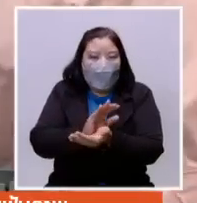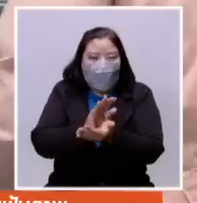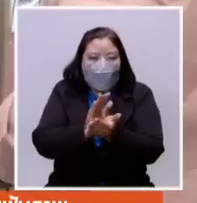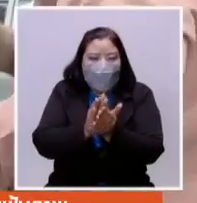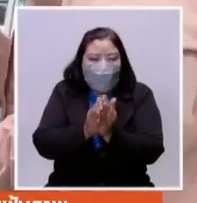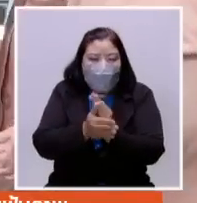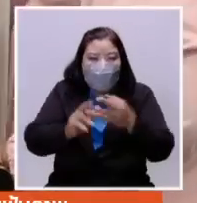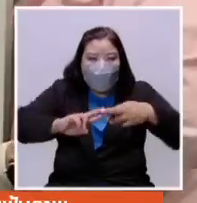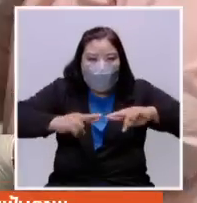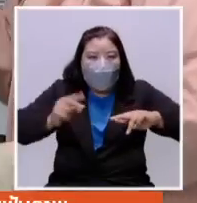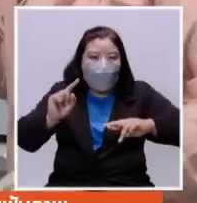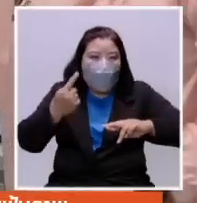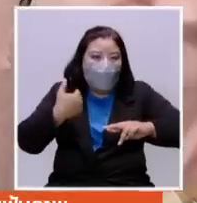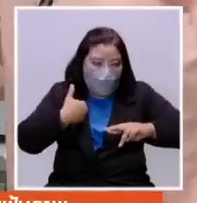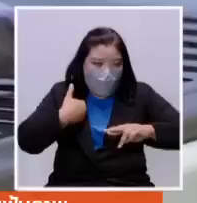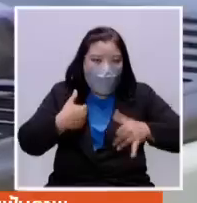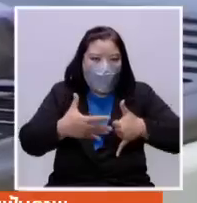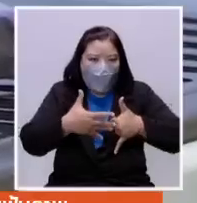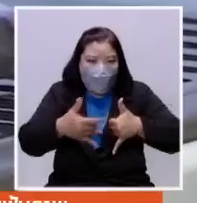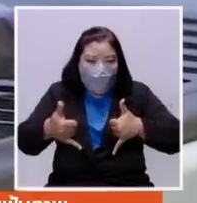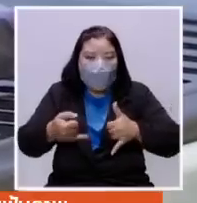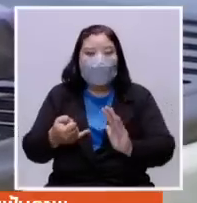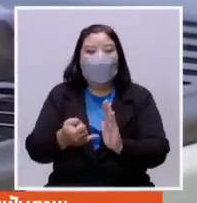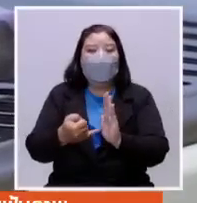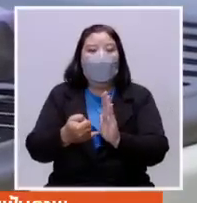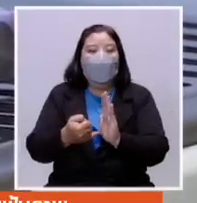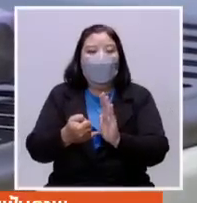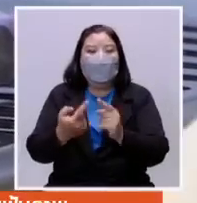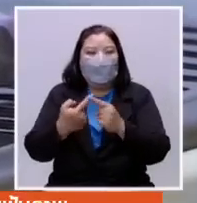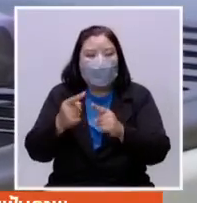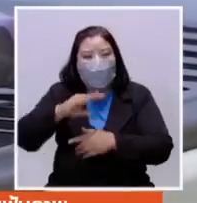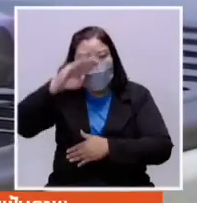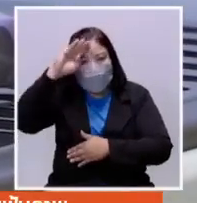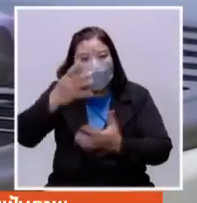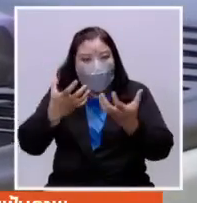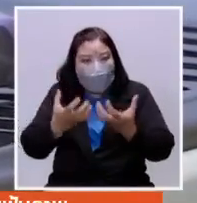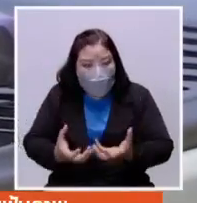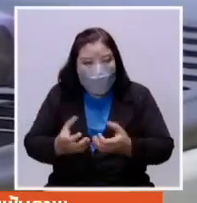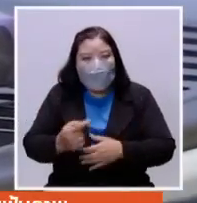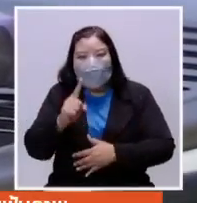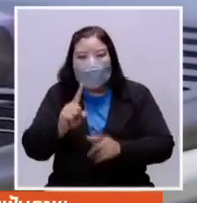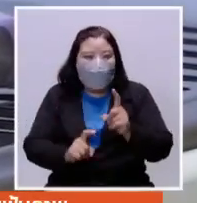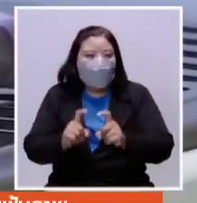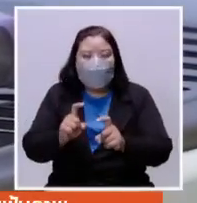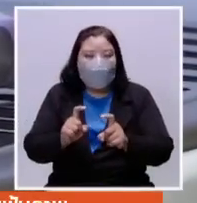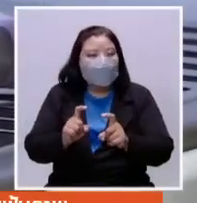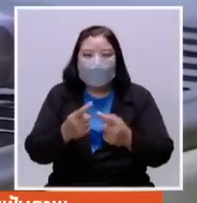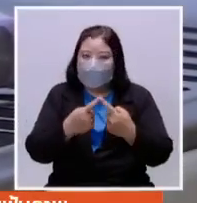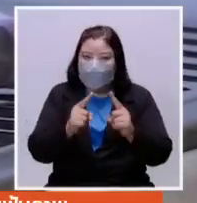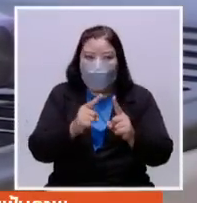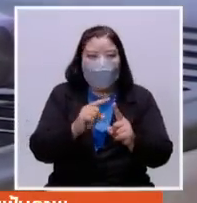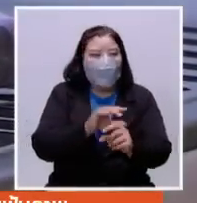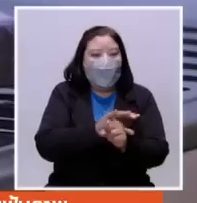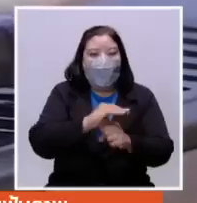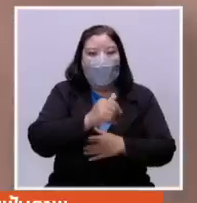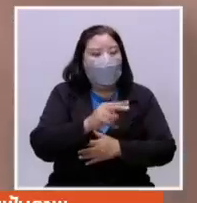ส่งผลต่อการแพร่ระบาดหรือติดเชื้อได้ไวที่สุดแต่ไม่ได้ก่อให้เกิดความรุนแรงของโรคหรือเสียชีวิตต่างจากโอมิครอน